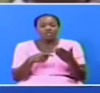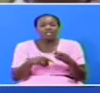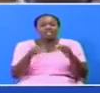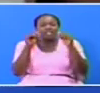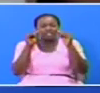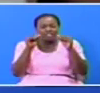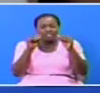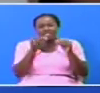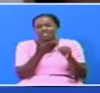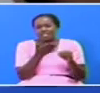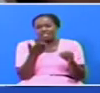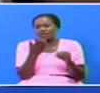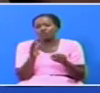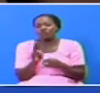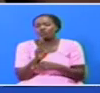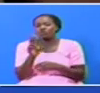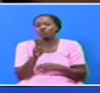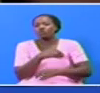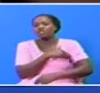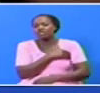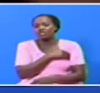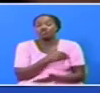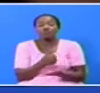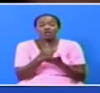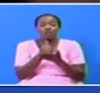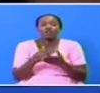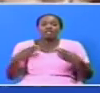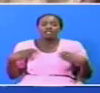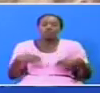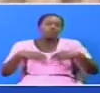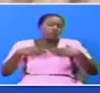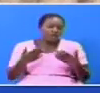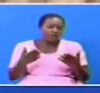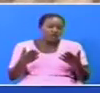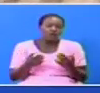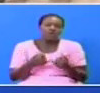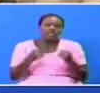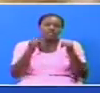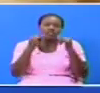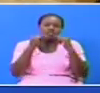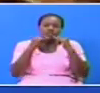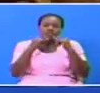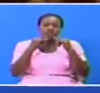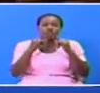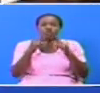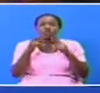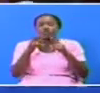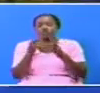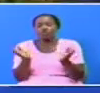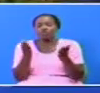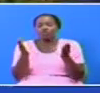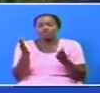hayo yatatumiwa na machifu hao kuwasaidia wananchi na mbinu za kutoa taarifa za kuimarisha usalama katika kaunti